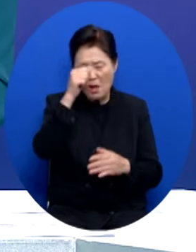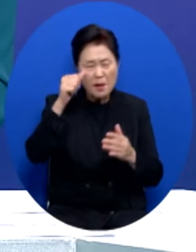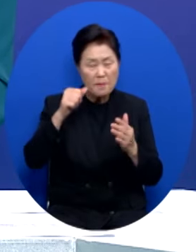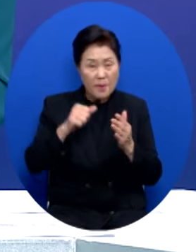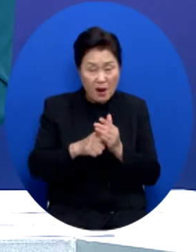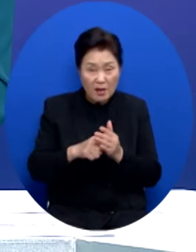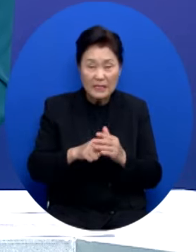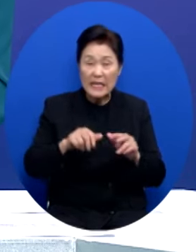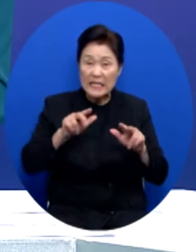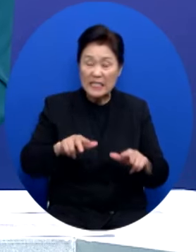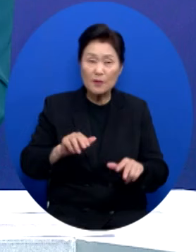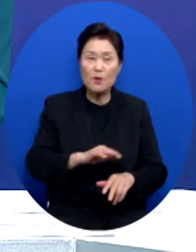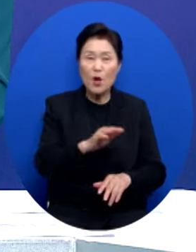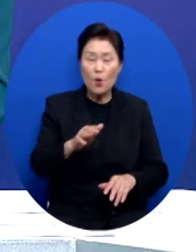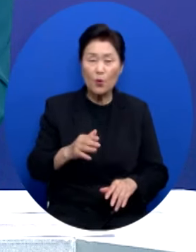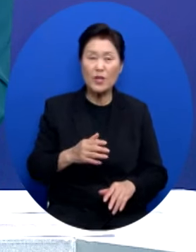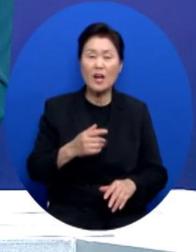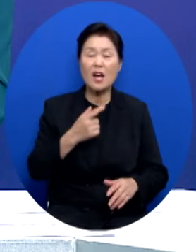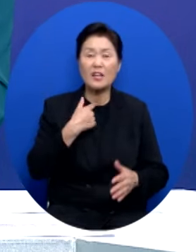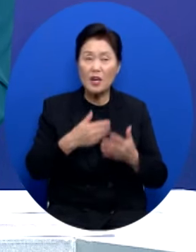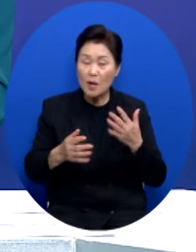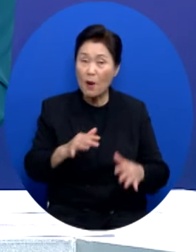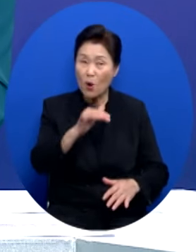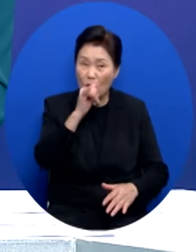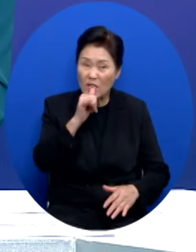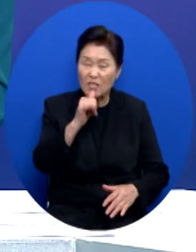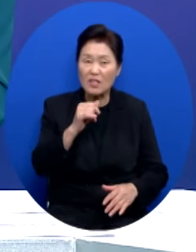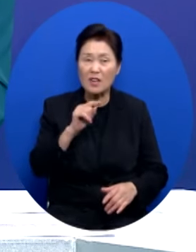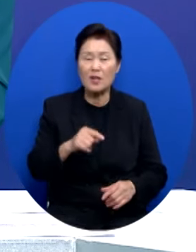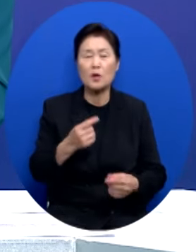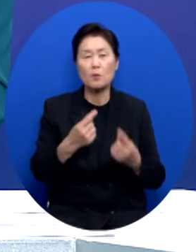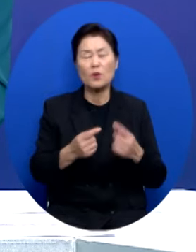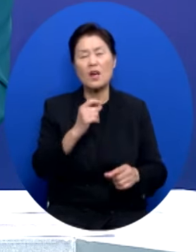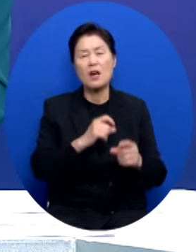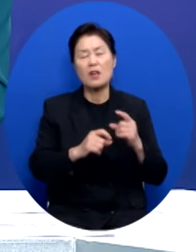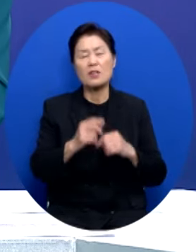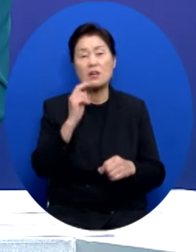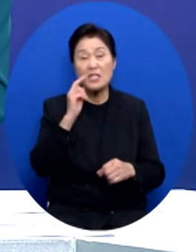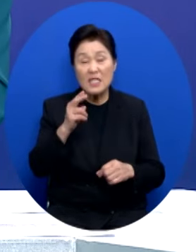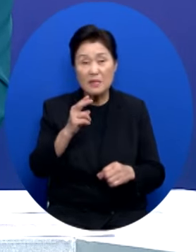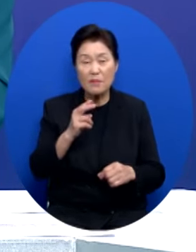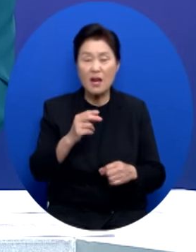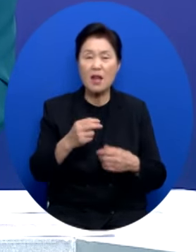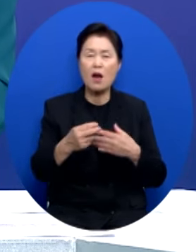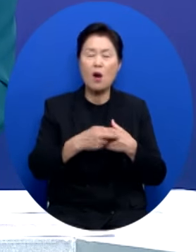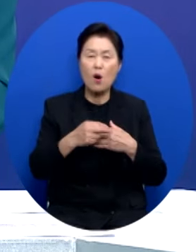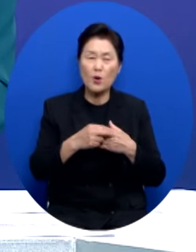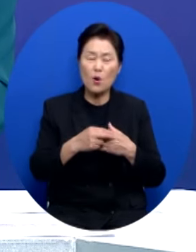우리가 겪는 의료 대란과 같은 의료 사각지대에서 신음하던 낙도의 주민들을